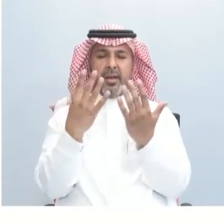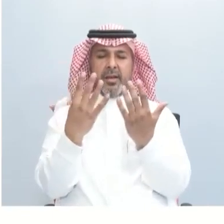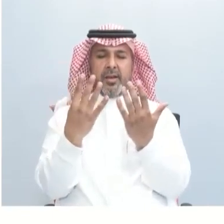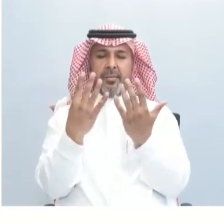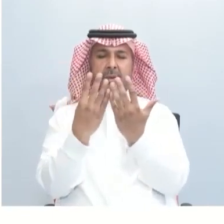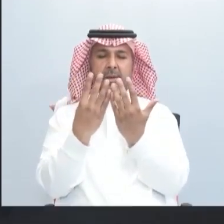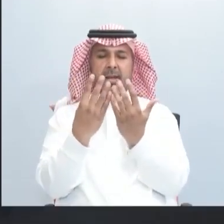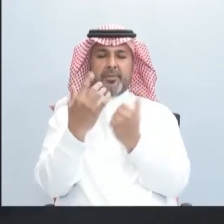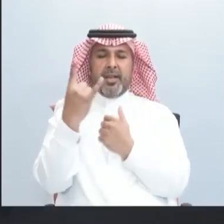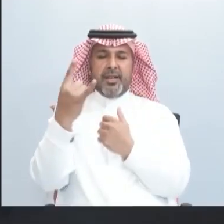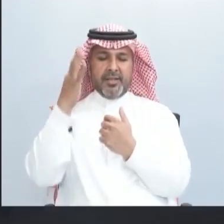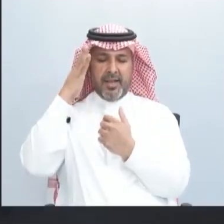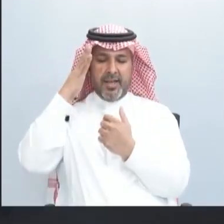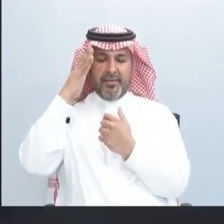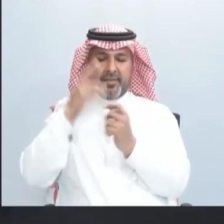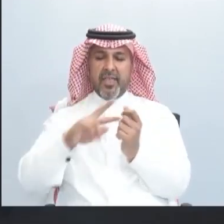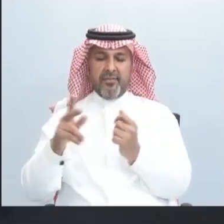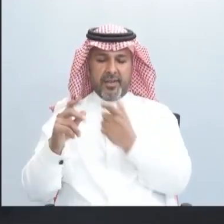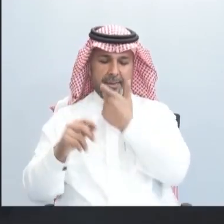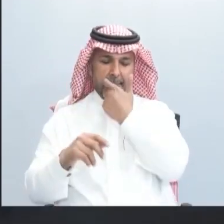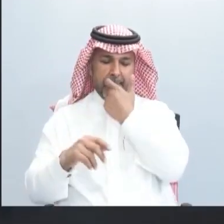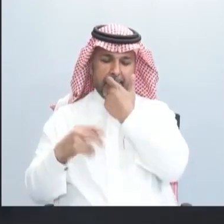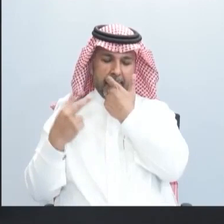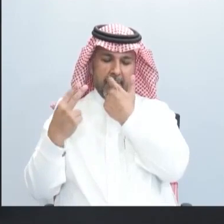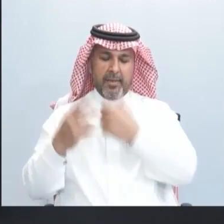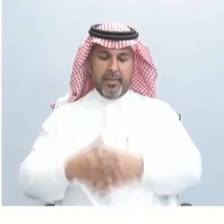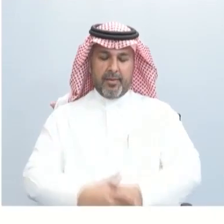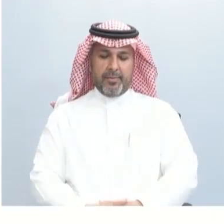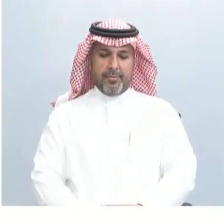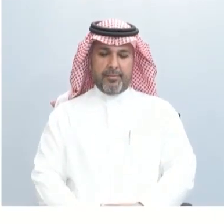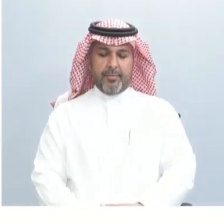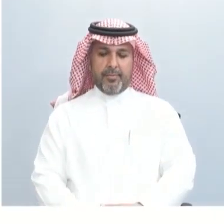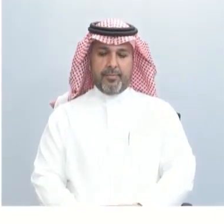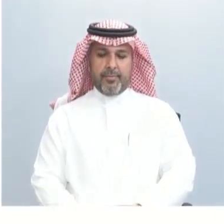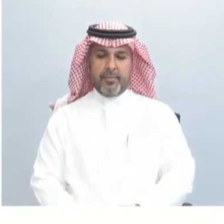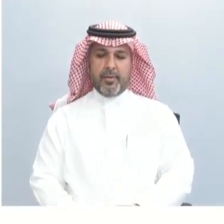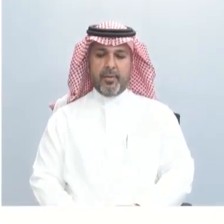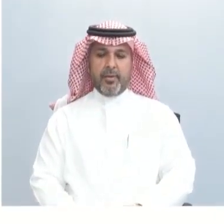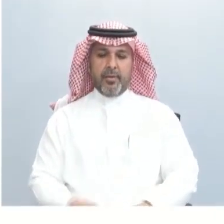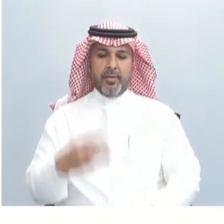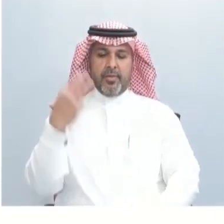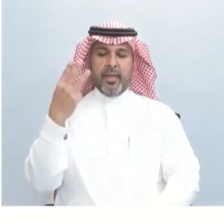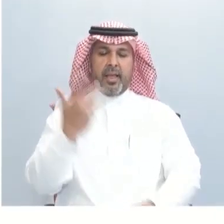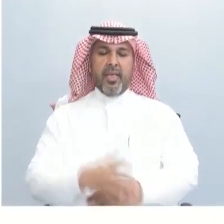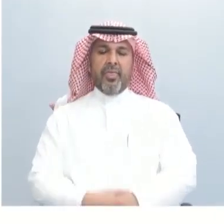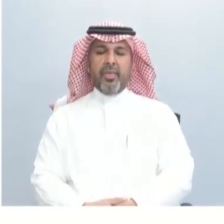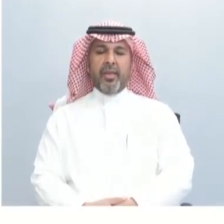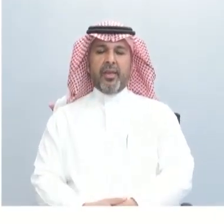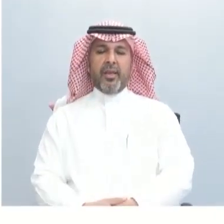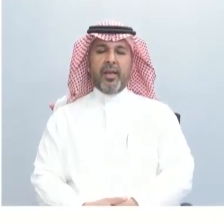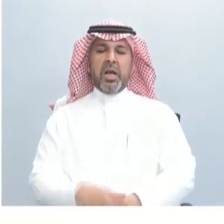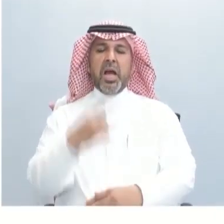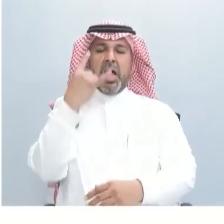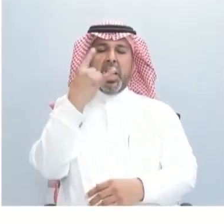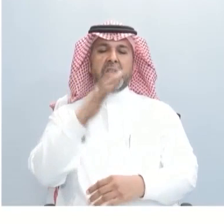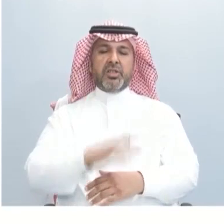مختلفه لو يبغى يختار جائزتين من خمس جوائز طيب لو فاز في ثلاث مراحل ايضا عنده عشر طرق مختلفه